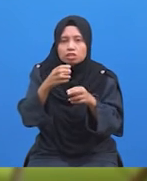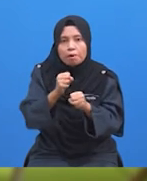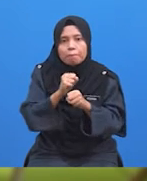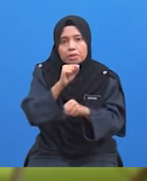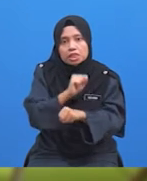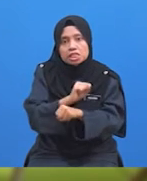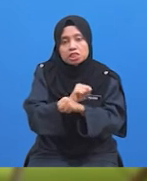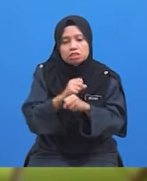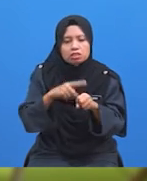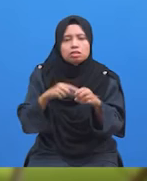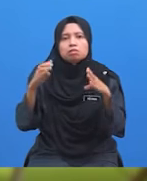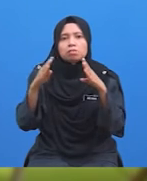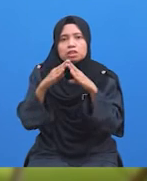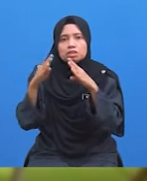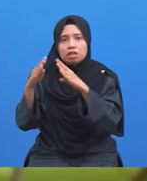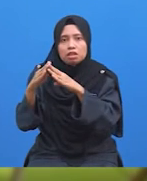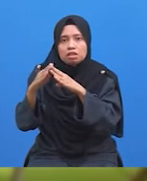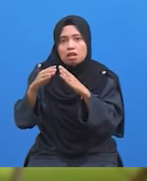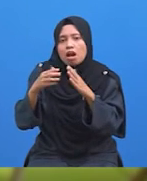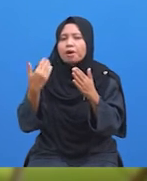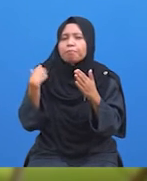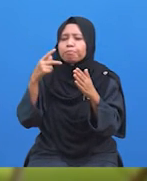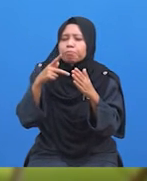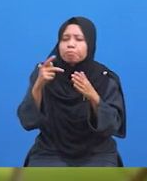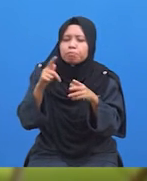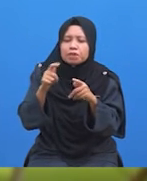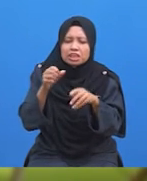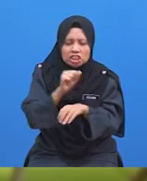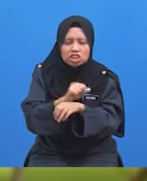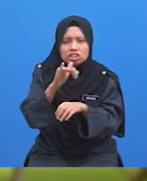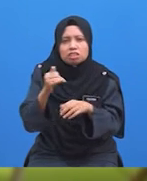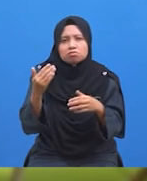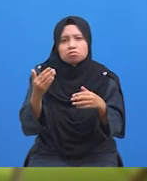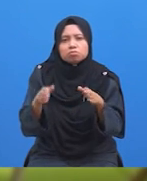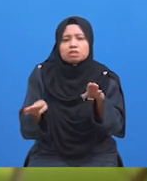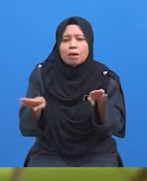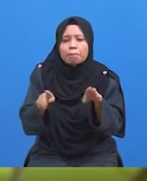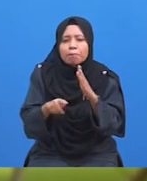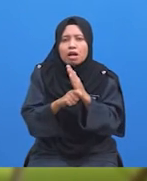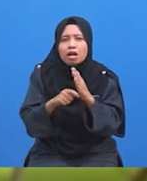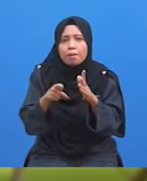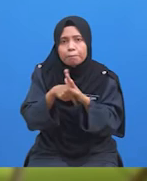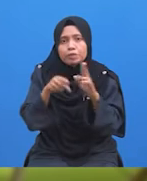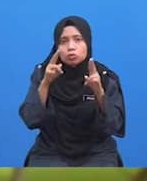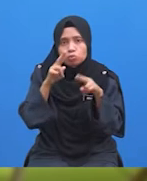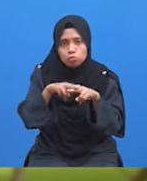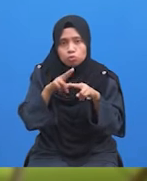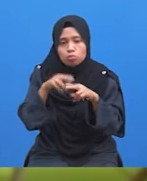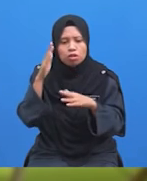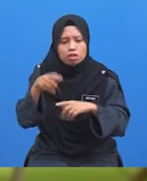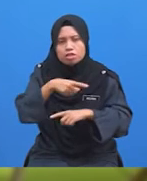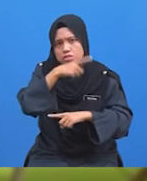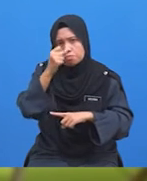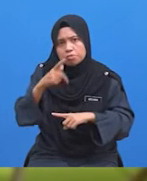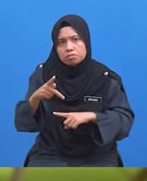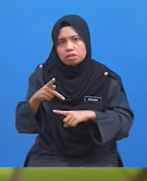pekerjaan di Banda peluang pekerjaan yang sedikit berbanding pertambahan penduduk menyebabkan